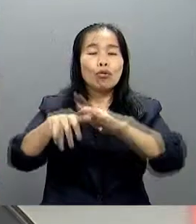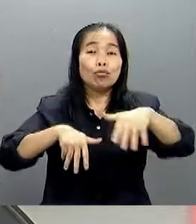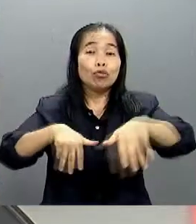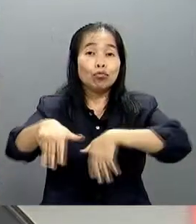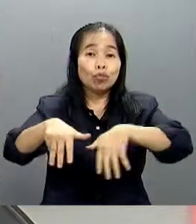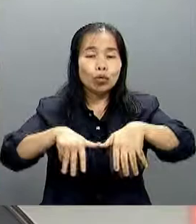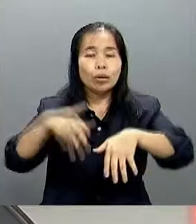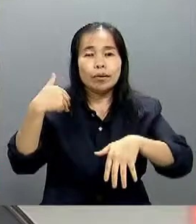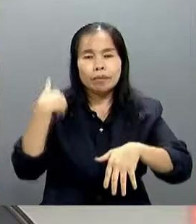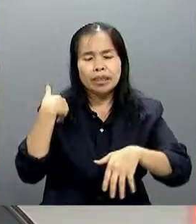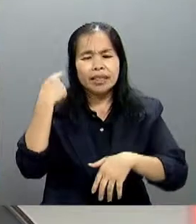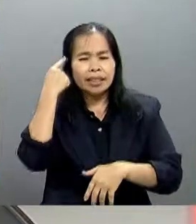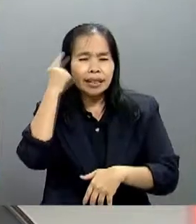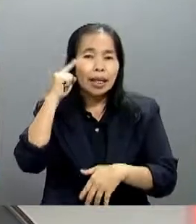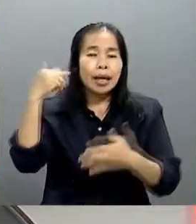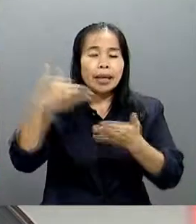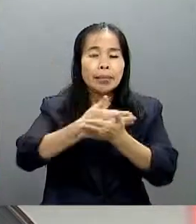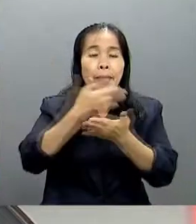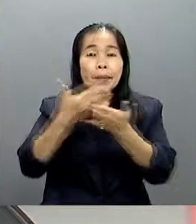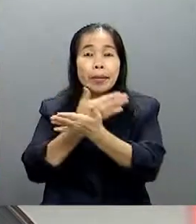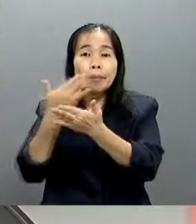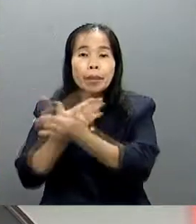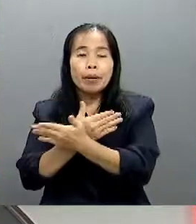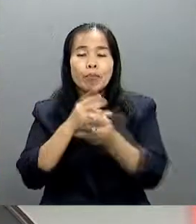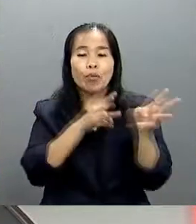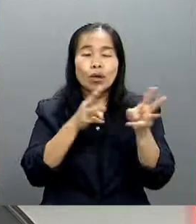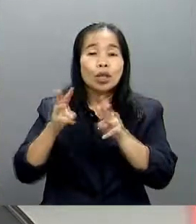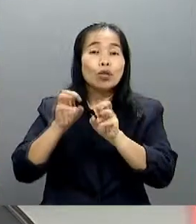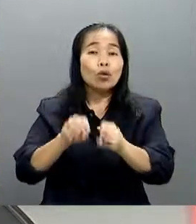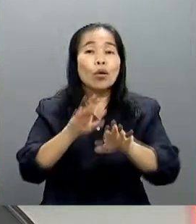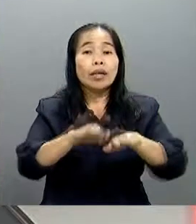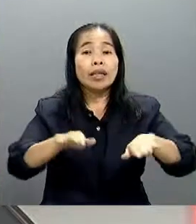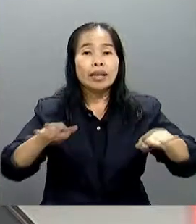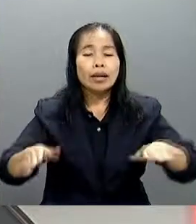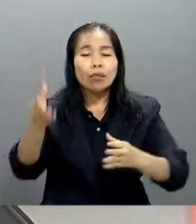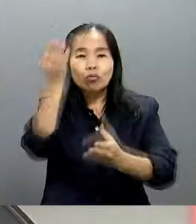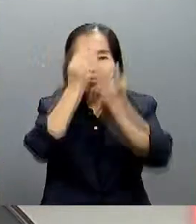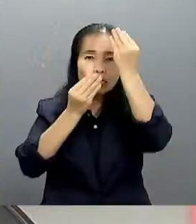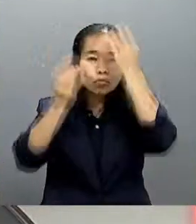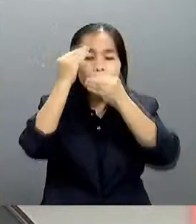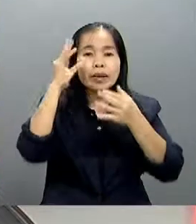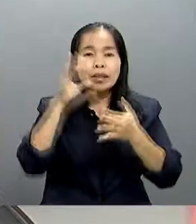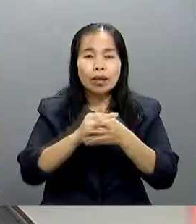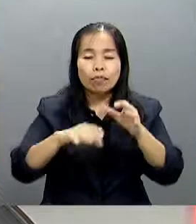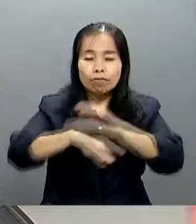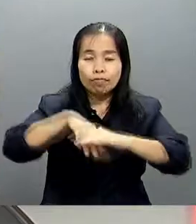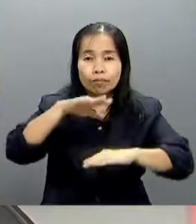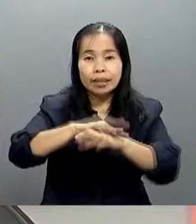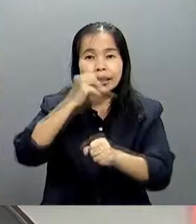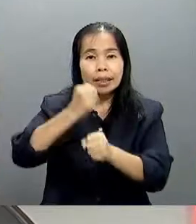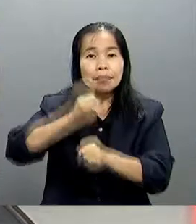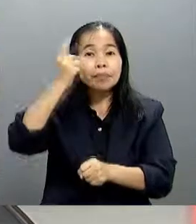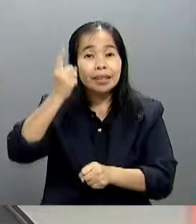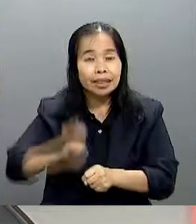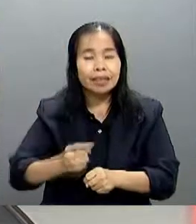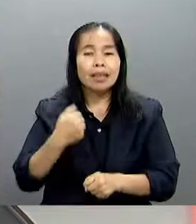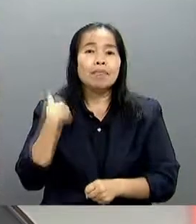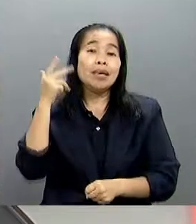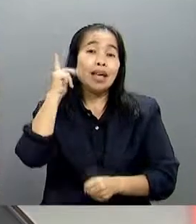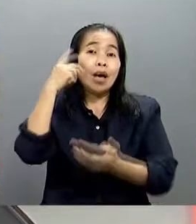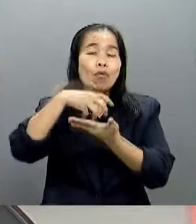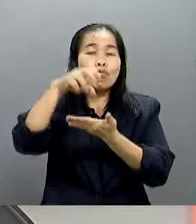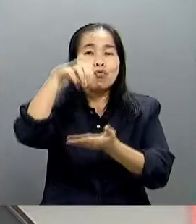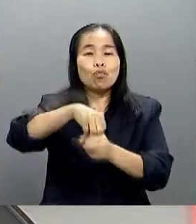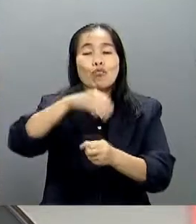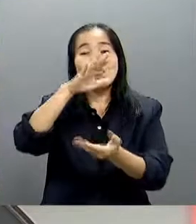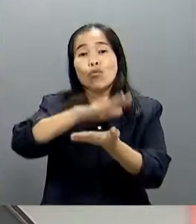มาปรับใช้ในการเรียนการสอนของเด็กๆให้ได้เรียนรู้จากการลงมือทำค่ะติดตามจากนักข่าวพลเมืองโรงเรียนเทศบาลบ้านโดนชัยจัง